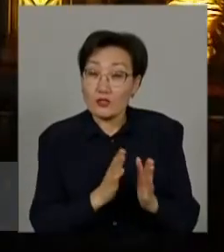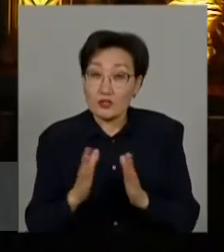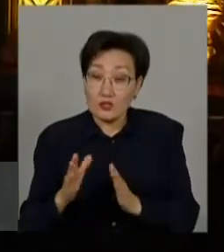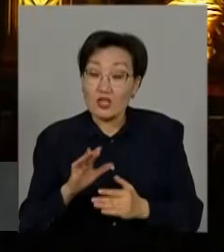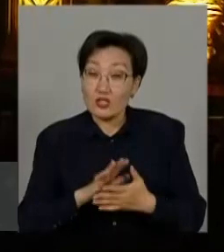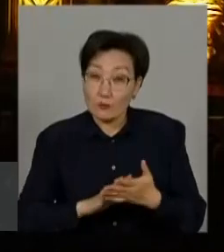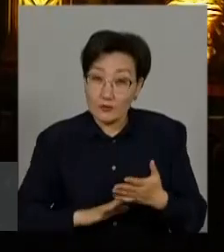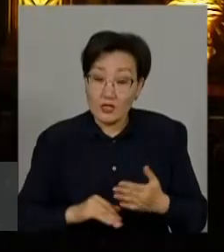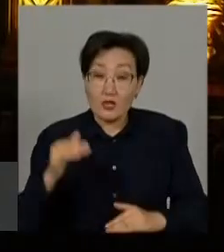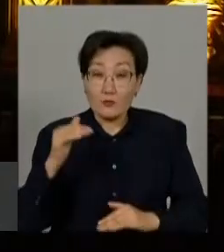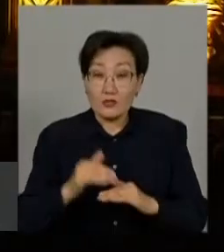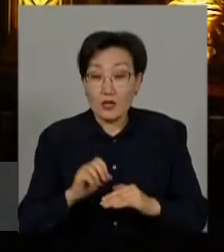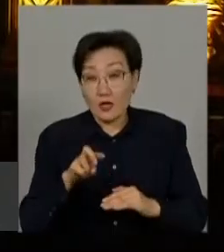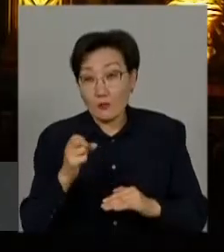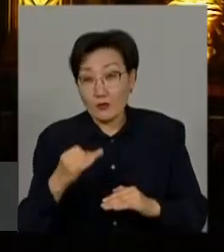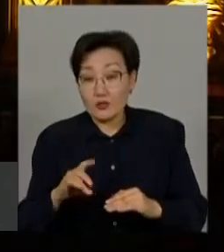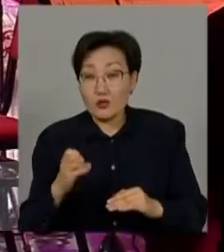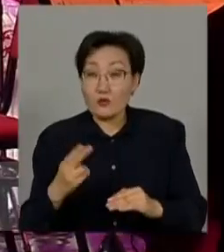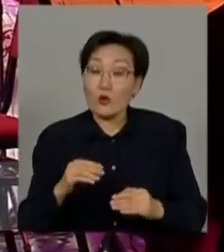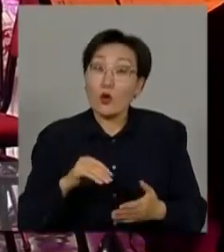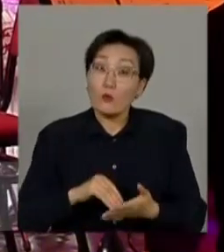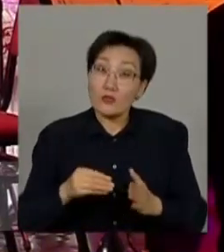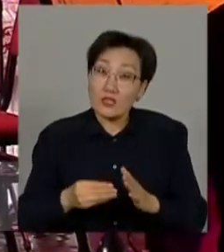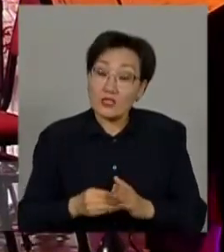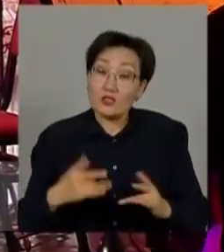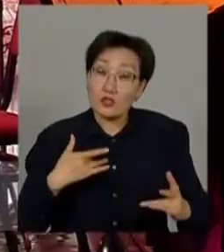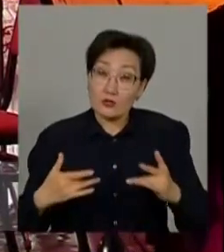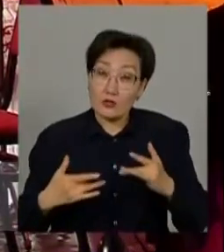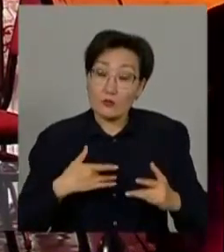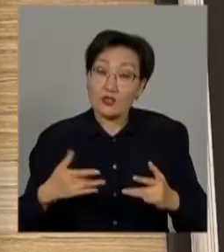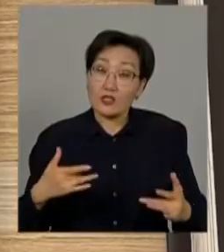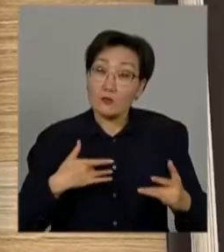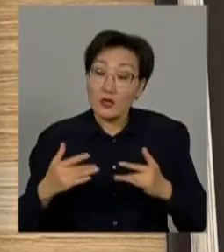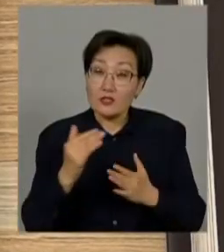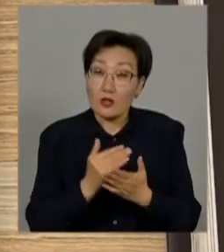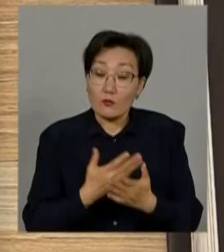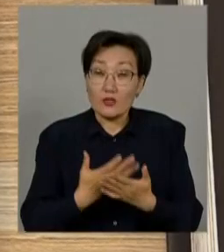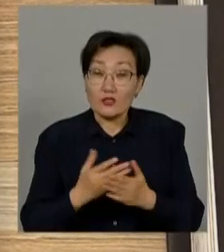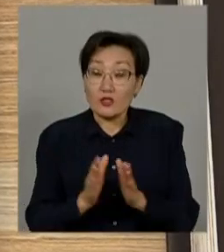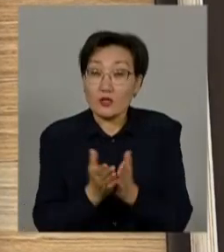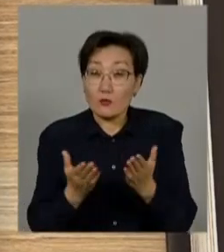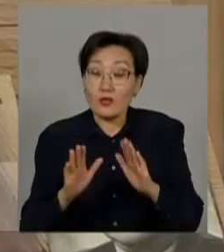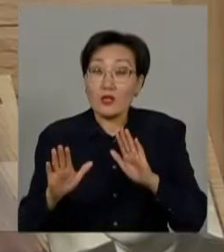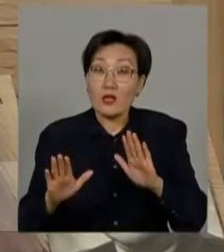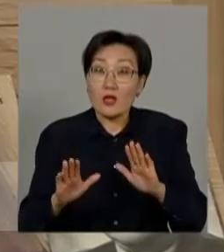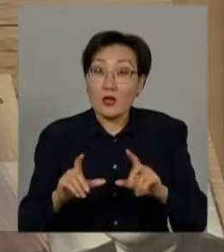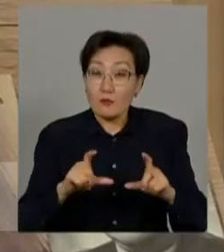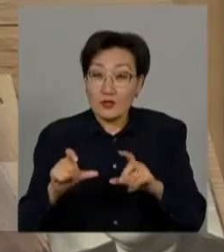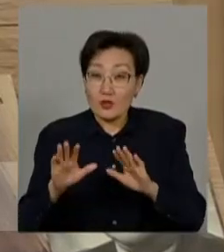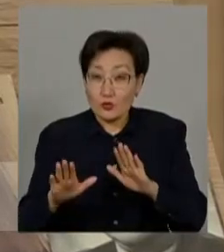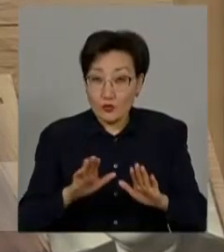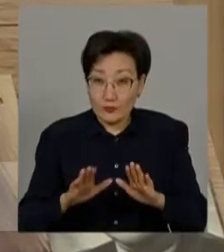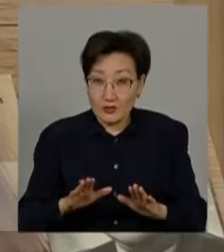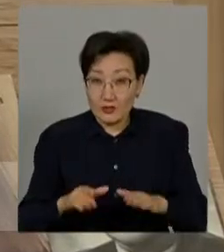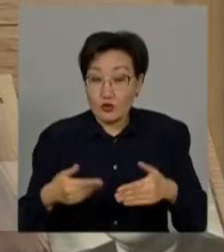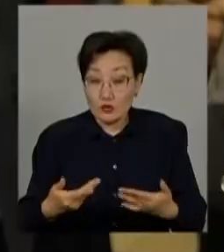жалғасты. Ал кешкісін Абай атындағы ұлттық опера және балет театрында концерт ұйымдастырылып, кітаптары мен суреттері қойылған көрме көптің